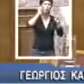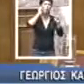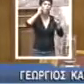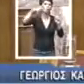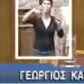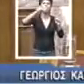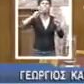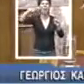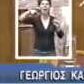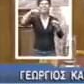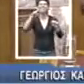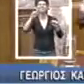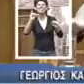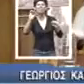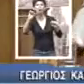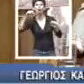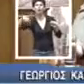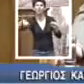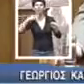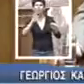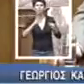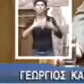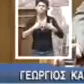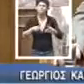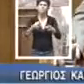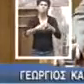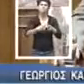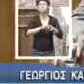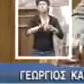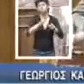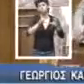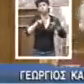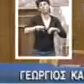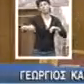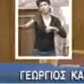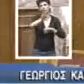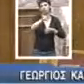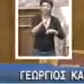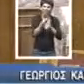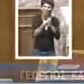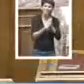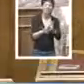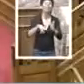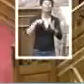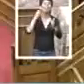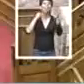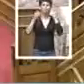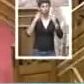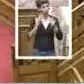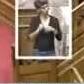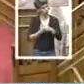πραγματικότητα. Απαγορεύεται στο παιδί να πάρει μια τέτοια σειρά, μια τέτοια αρχή, μια τέτοια αξία. Και άκουσα με πολύ ενδιαφέρον